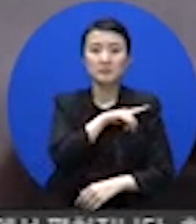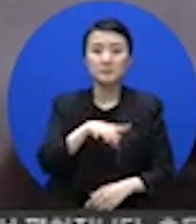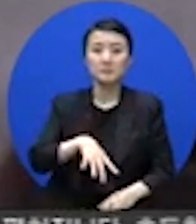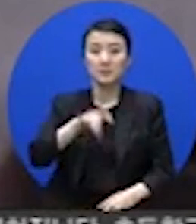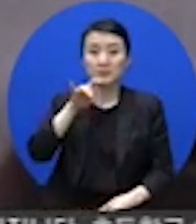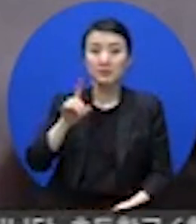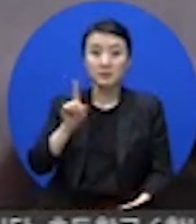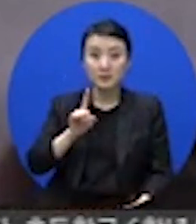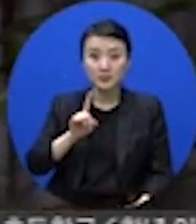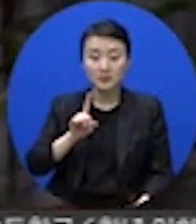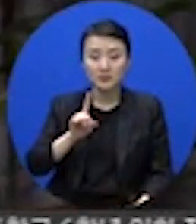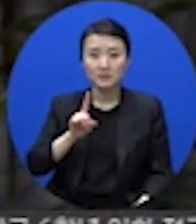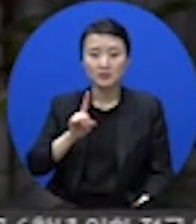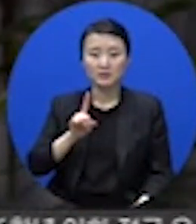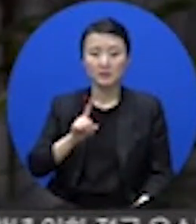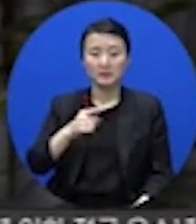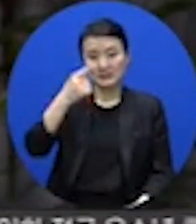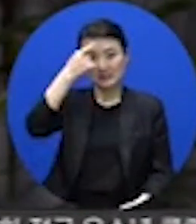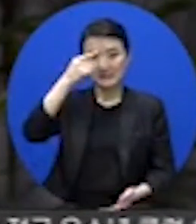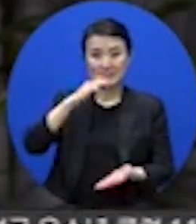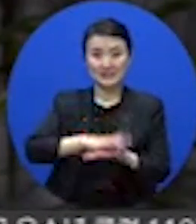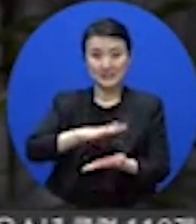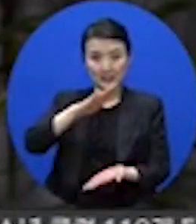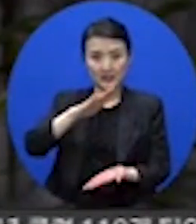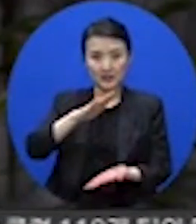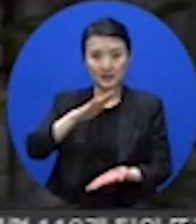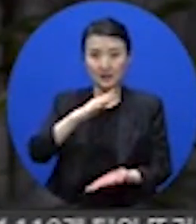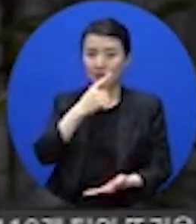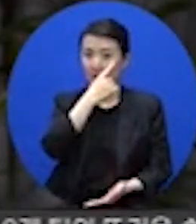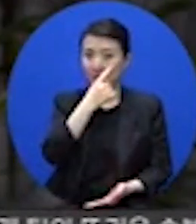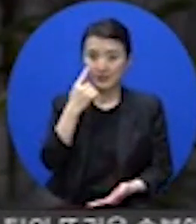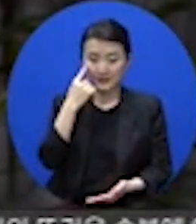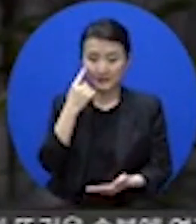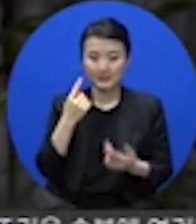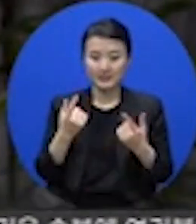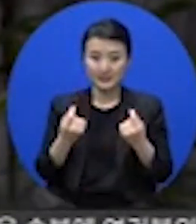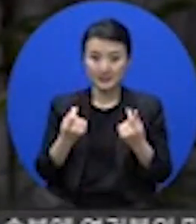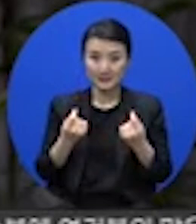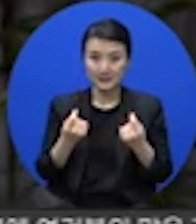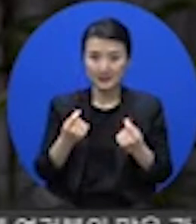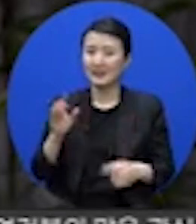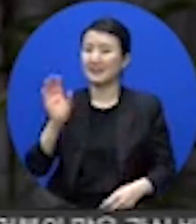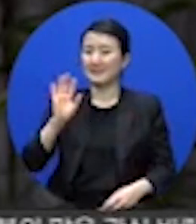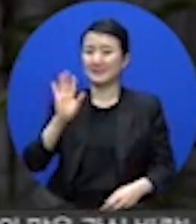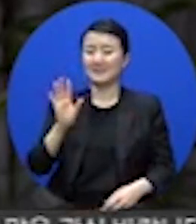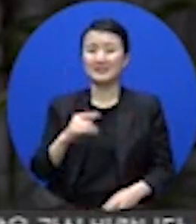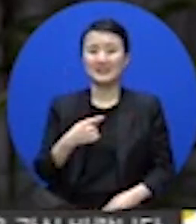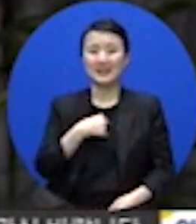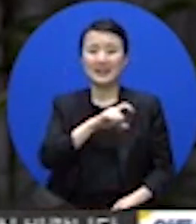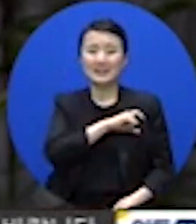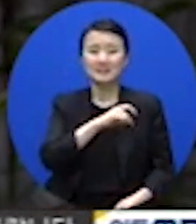뭐죠? 열을 재나요? 접수부터 하지 않나요?